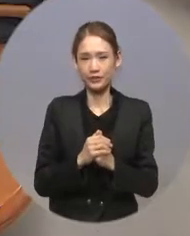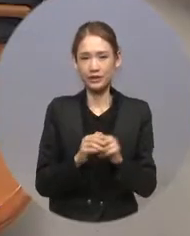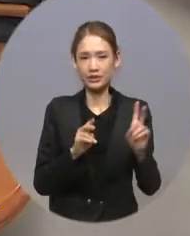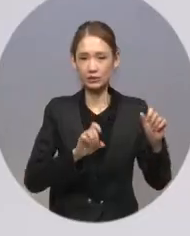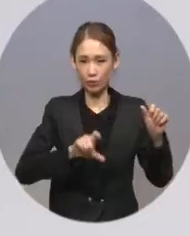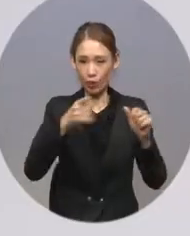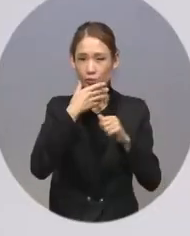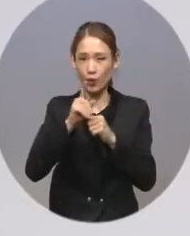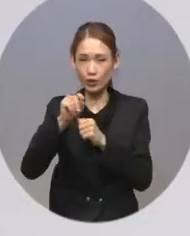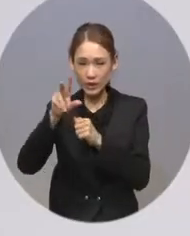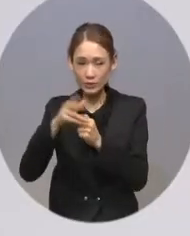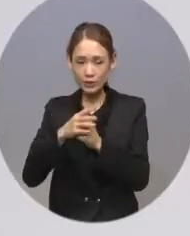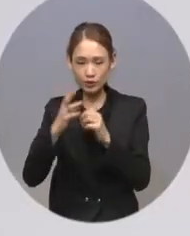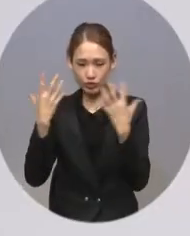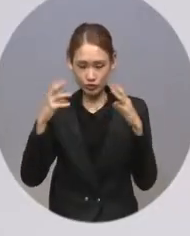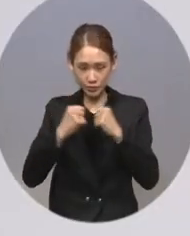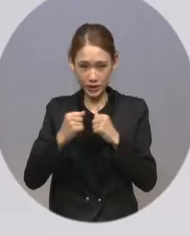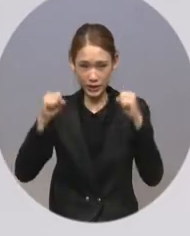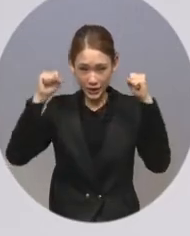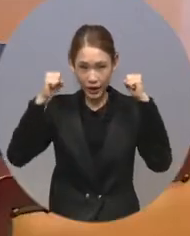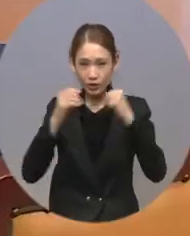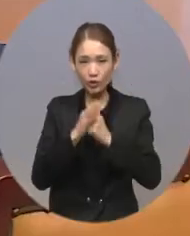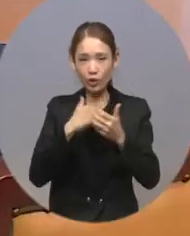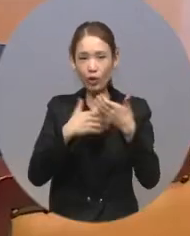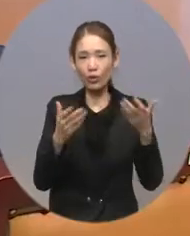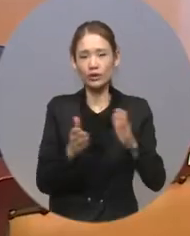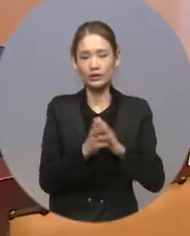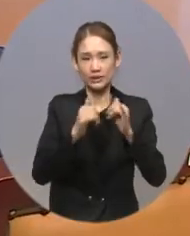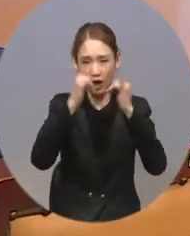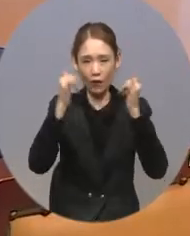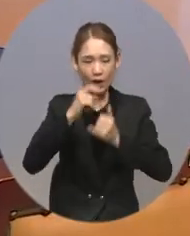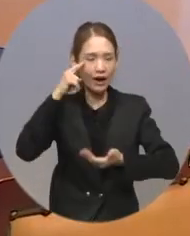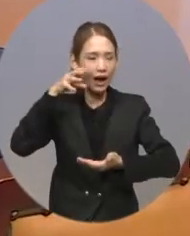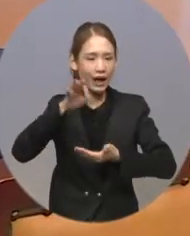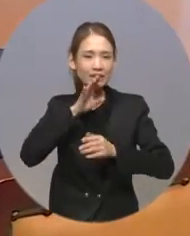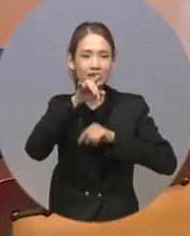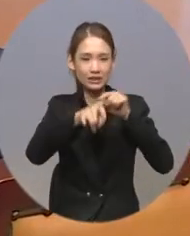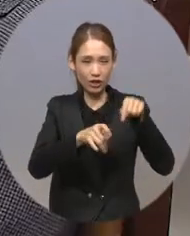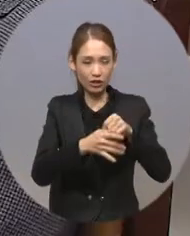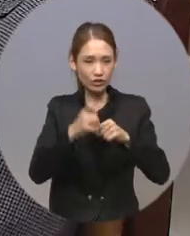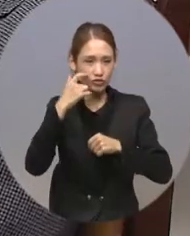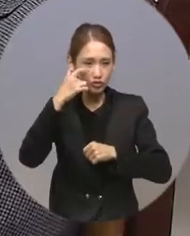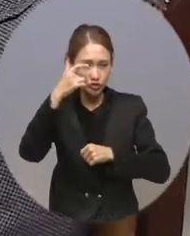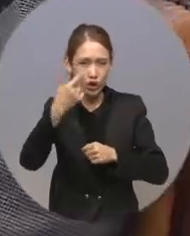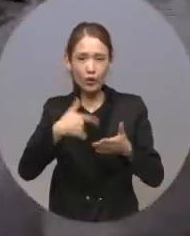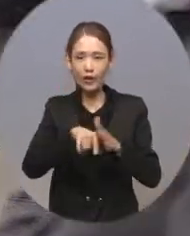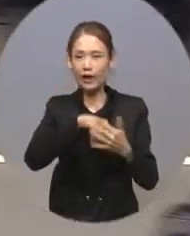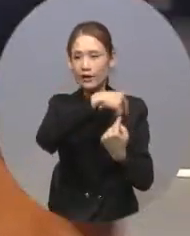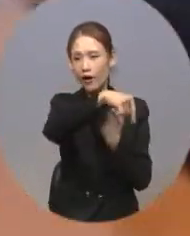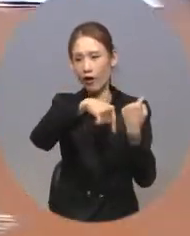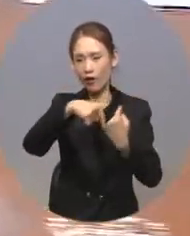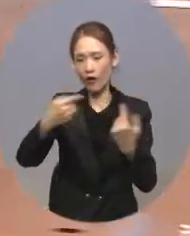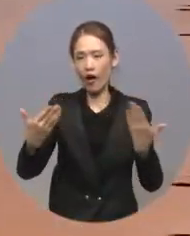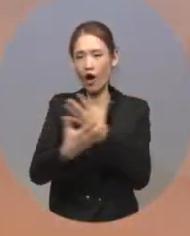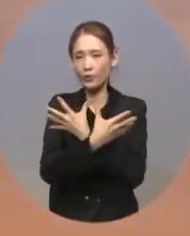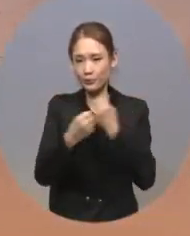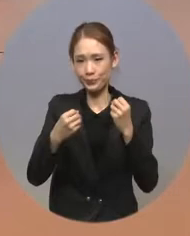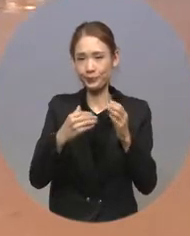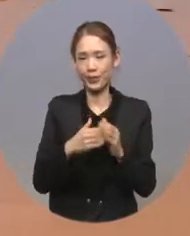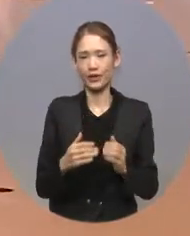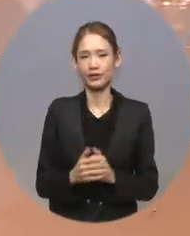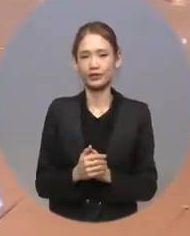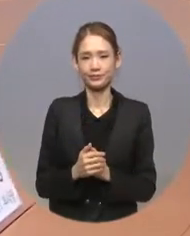25일 복지TV와 국민체육진흥공단이 사회적 가치 실현과 지속가능한 경영을 위한 업무협약을